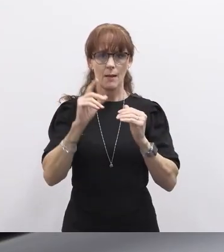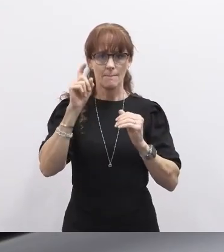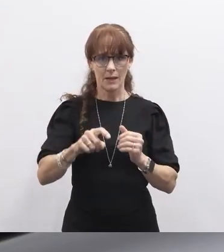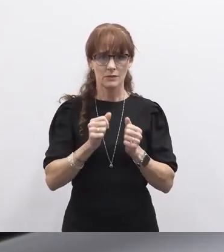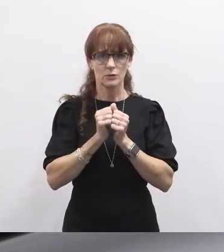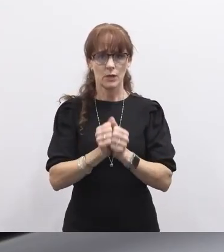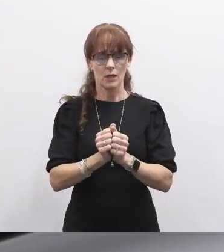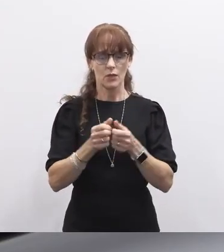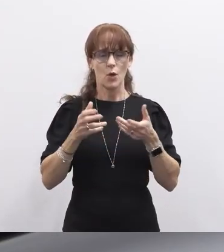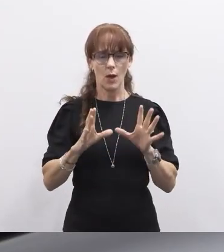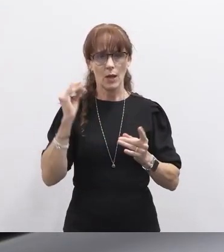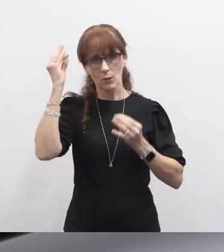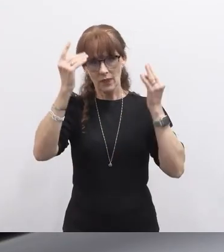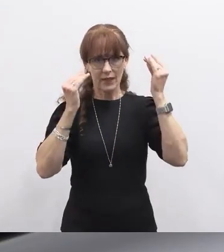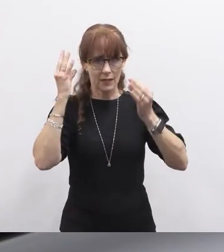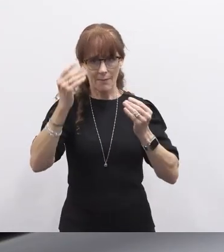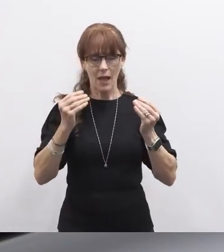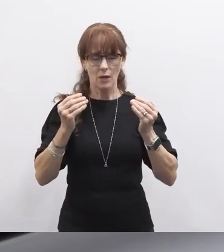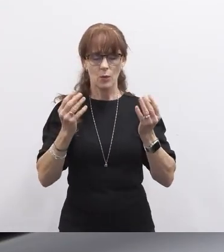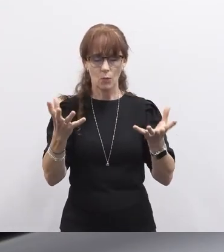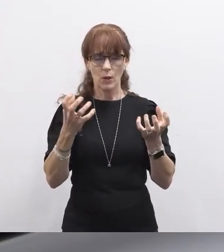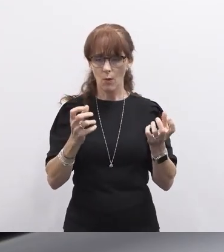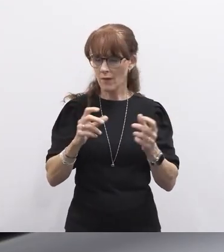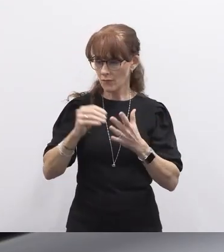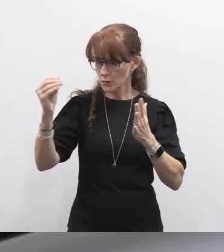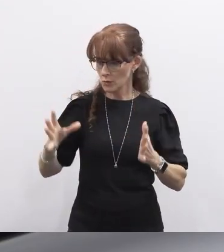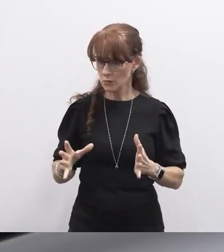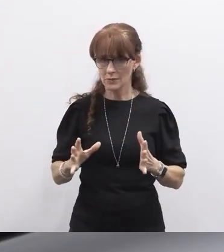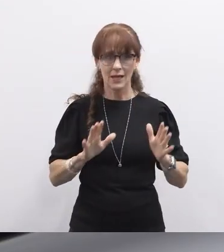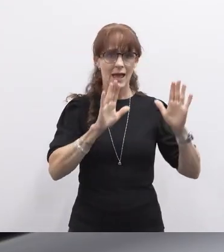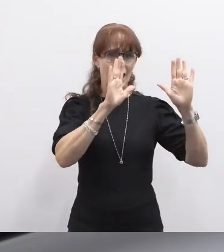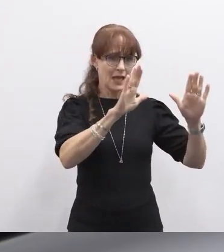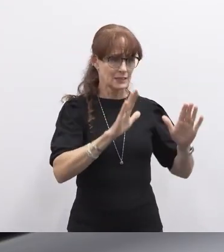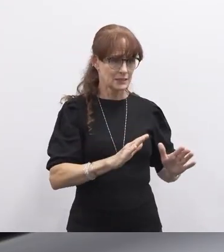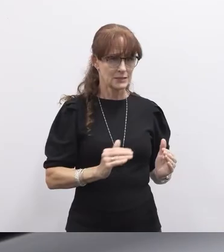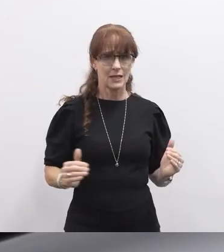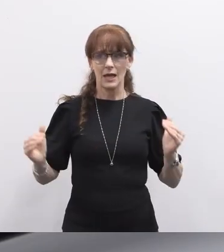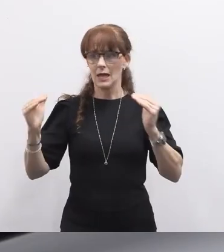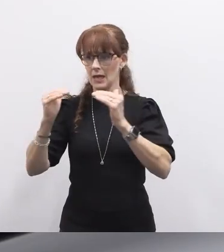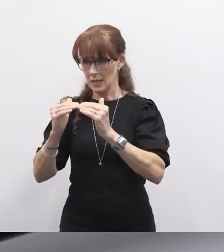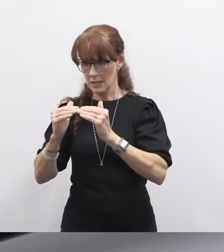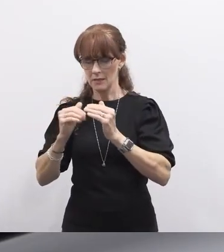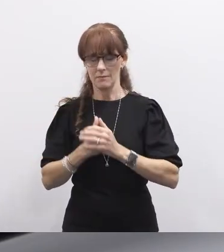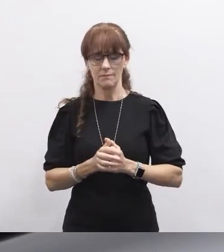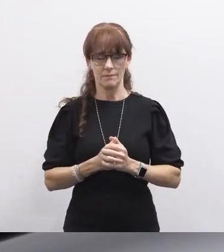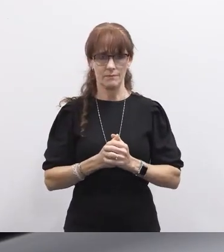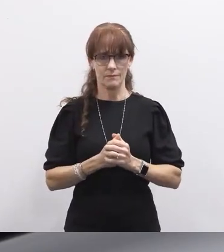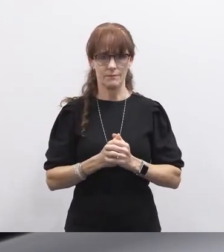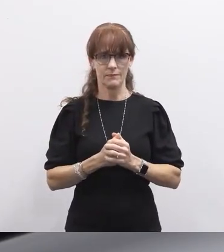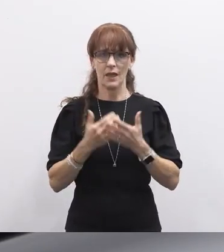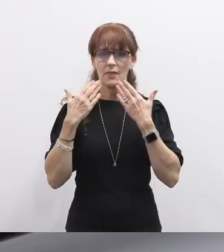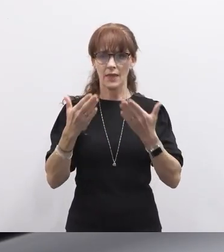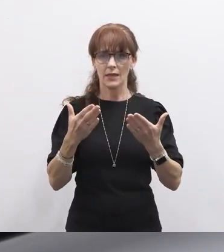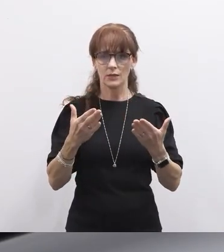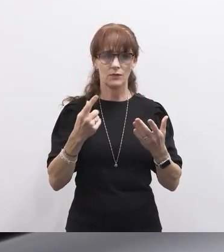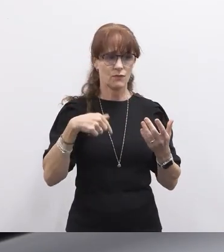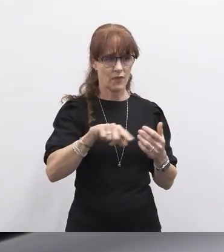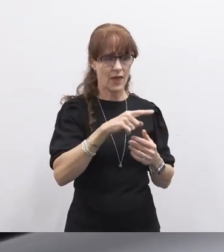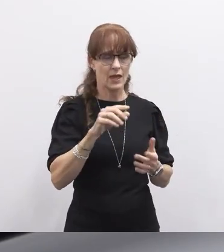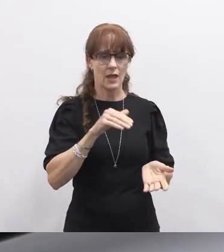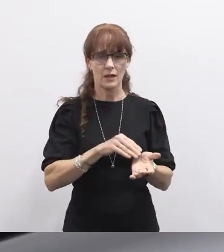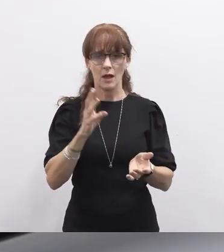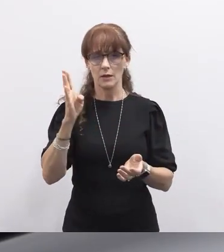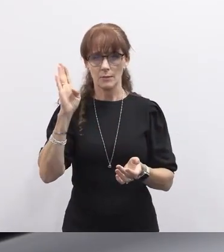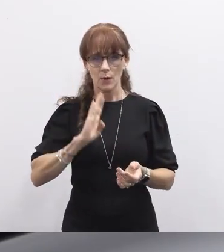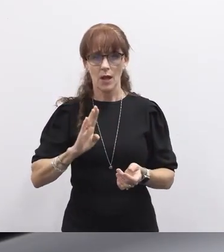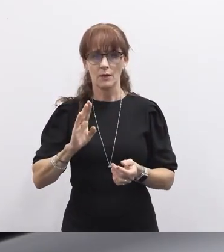ពោះច្បាប់តាក់ទងផ្នែកសម្បធម៌ហ្នឹងគឺជាការបង្ហាញថាការយកចិត្តទុកដាក់មកលើផ្នែកសម្បធម៌សូមអរគុណ Dr.